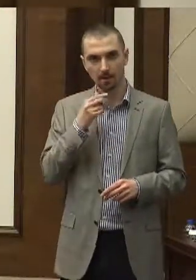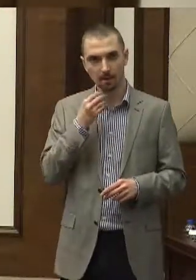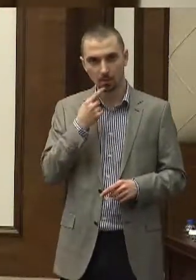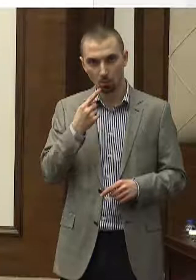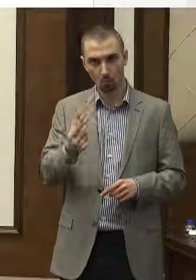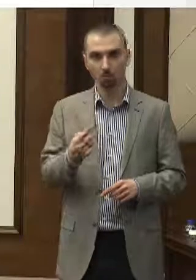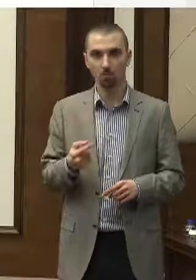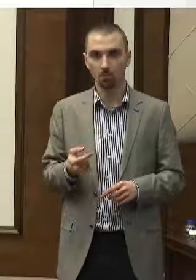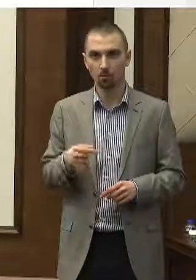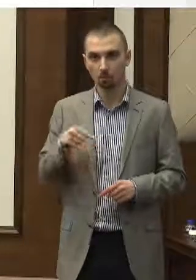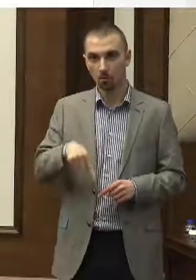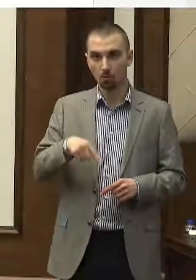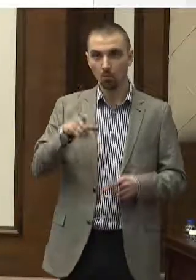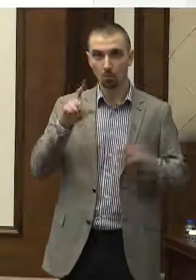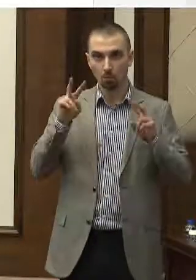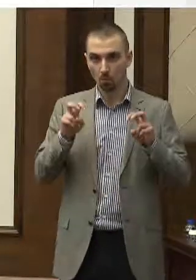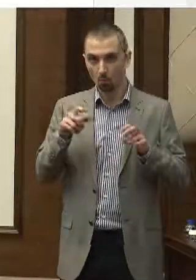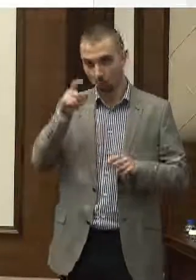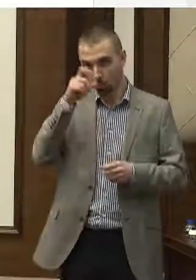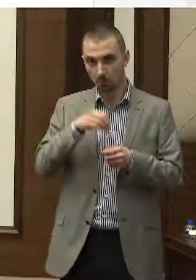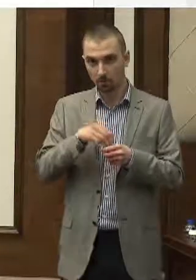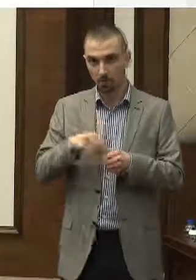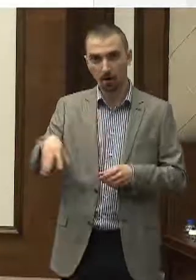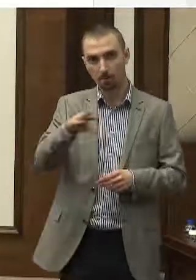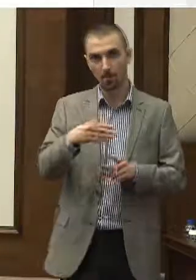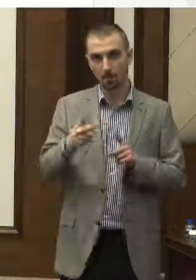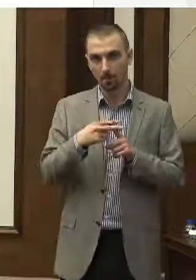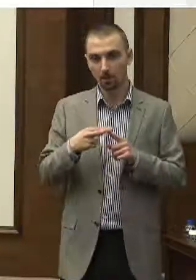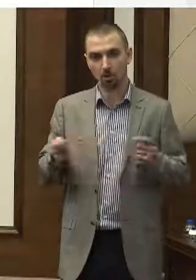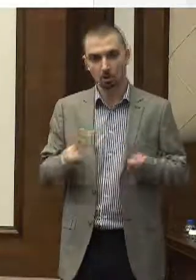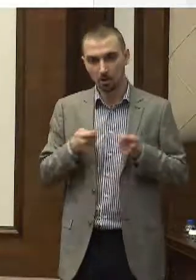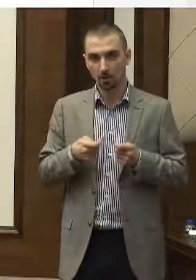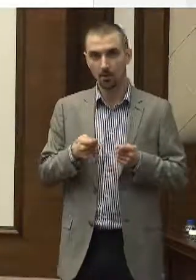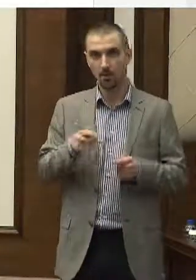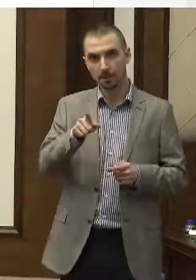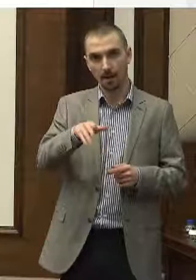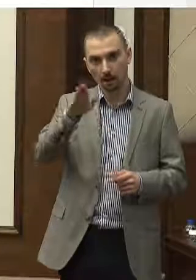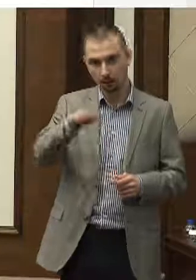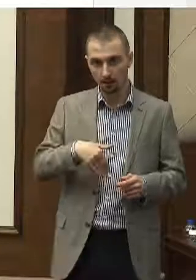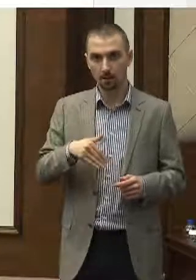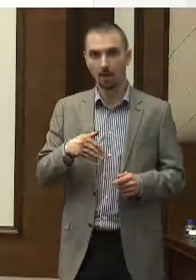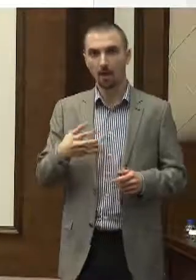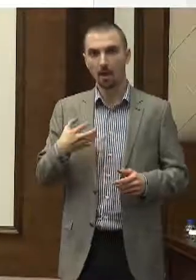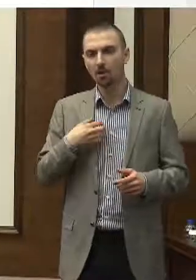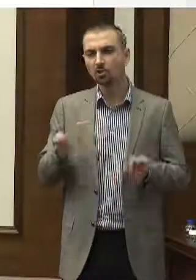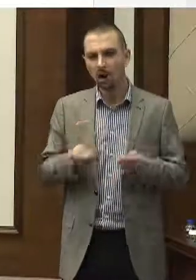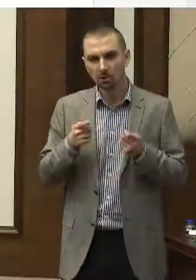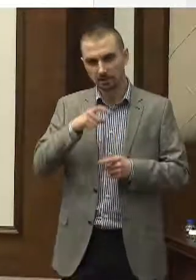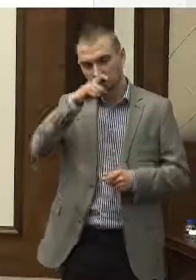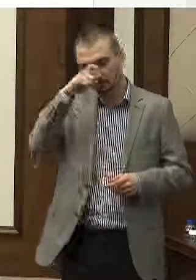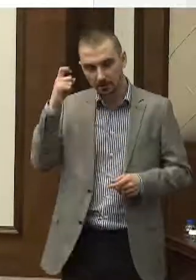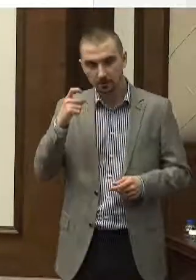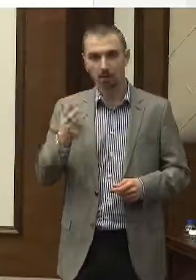kadını, yurdun bu işte de senin çalışmanı bekliyor. Sen ki yeryüzünün en çalışkan ve